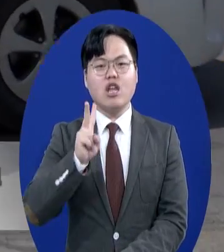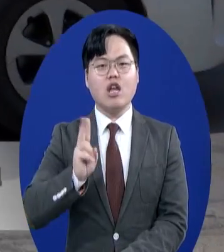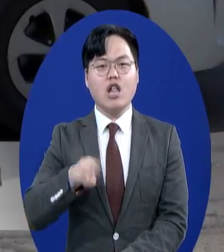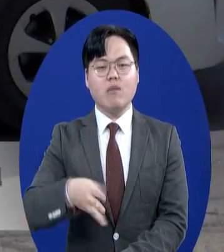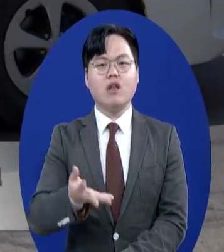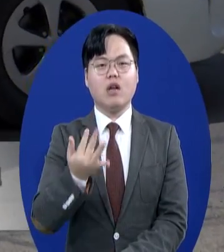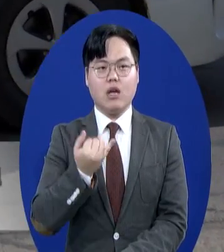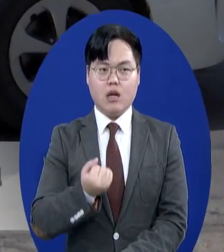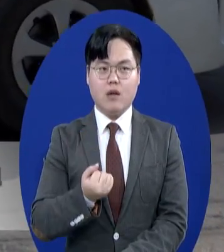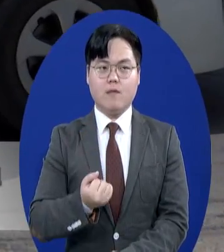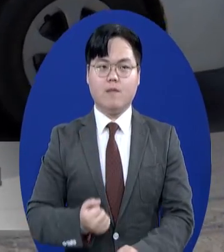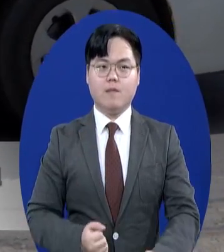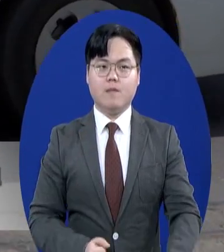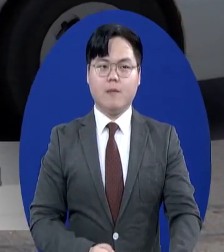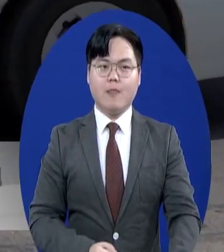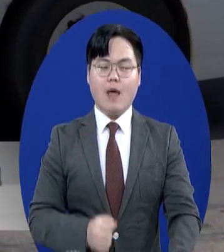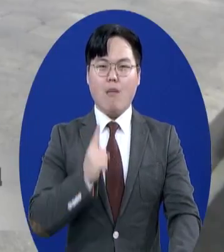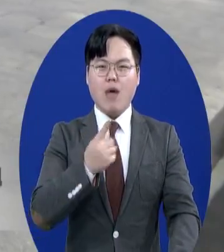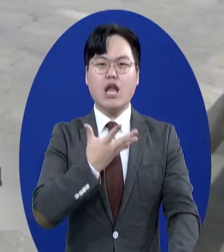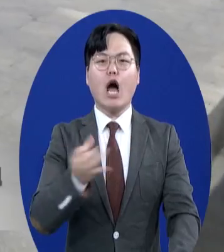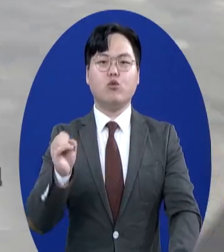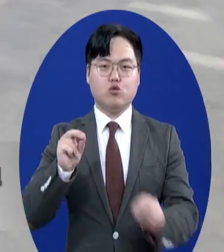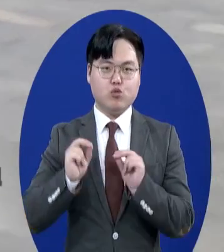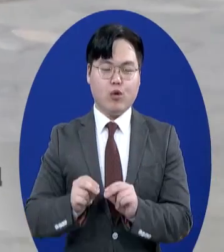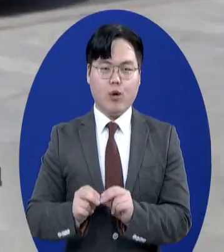Үгүй ээ орх юм бол бас 1500 болчихсон шүү дээ.